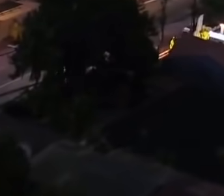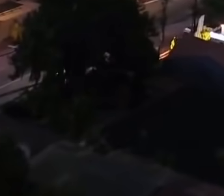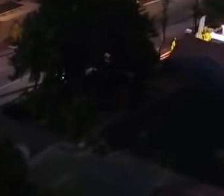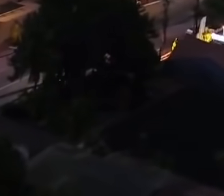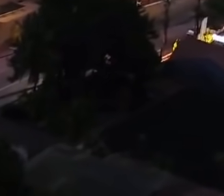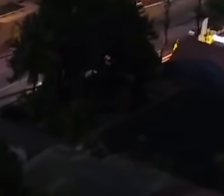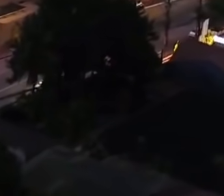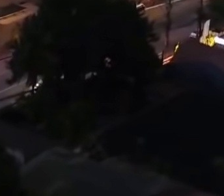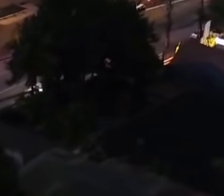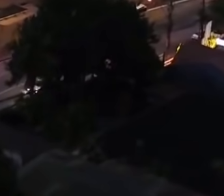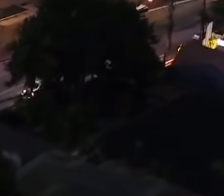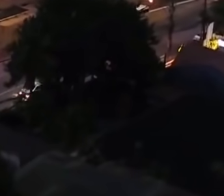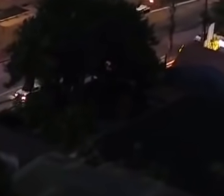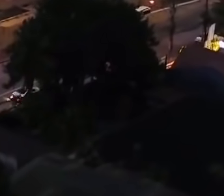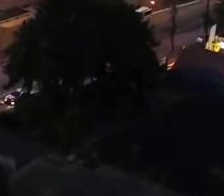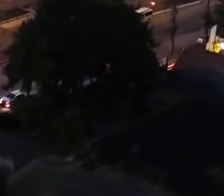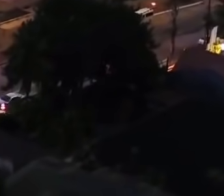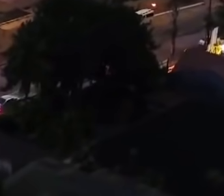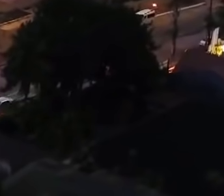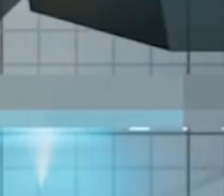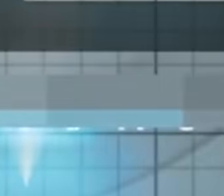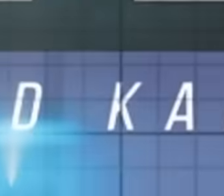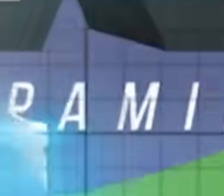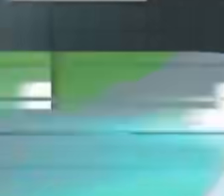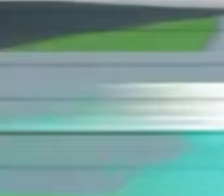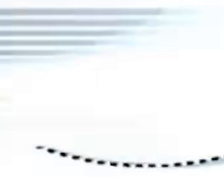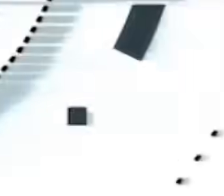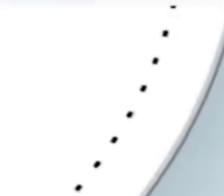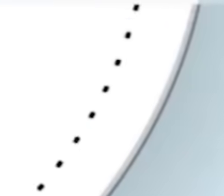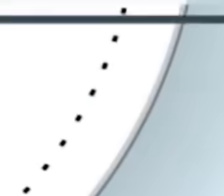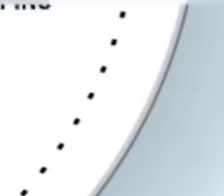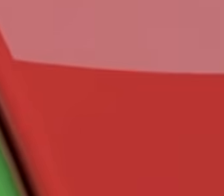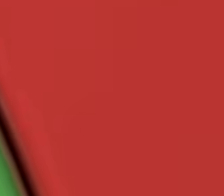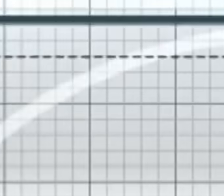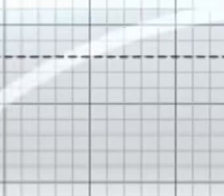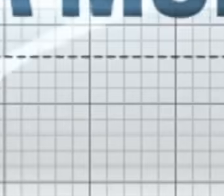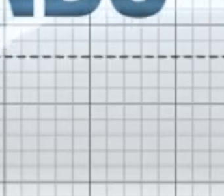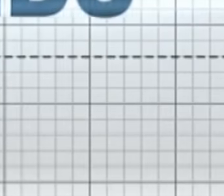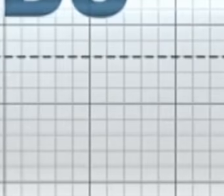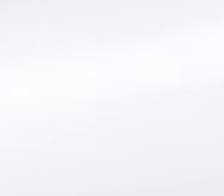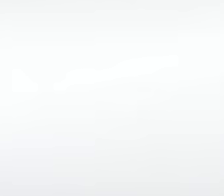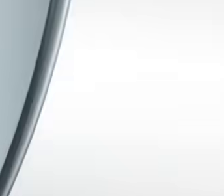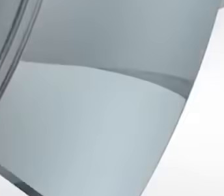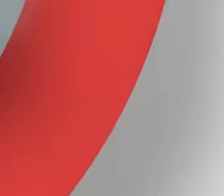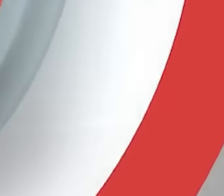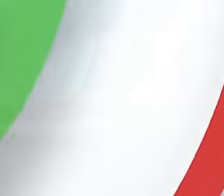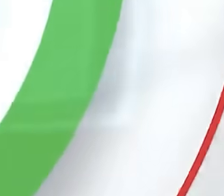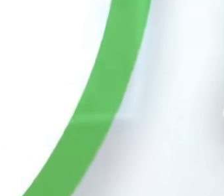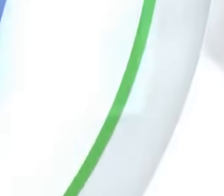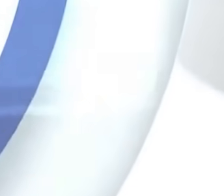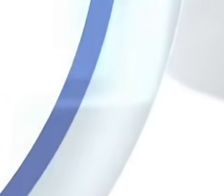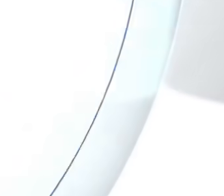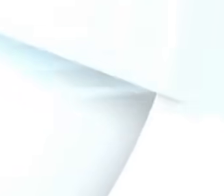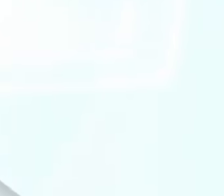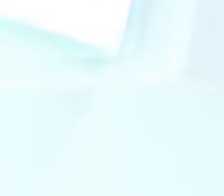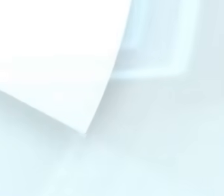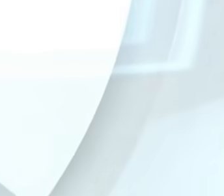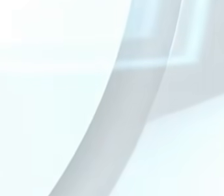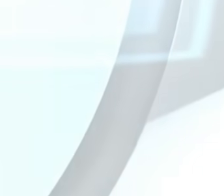Mula sa ABS-CBN News Center Manila, ito ang TV